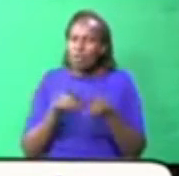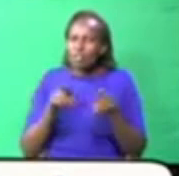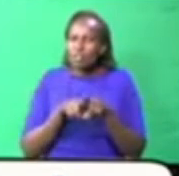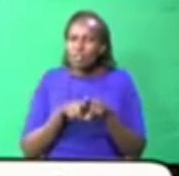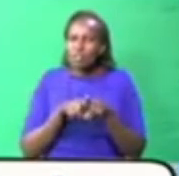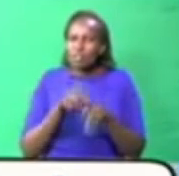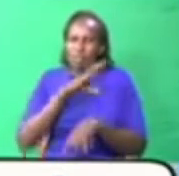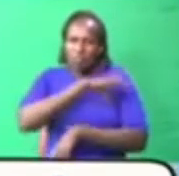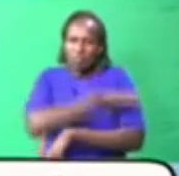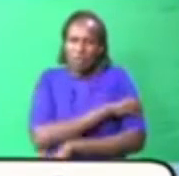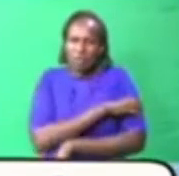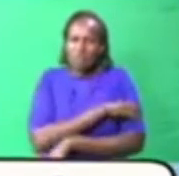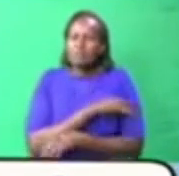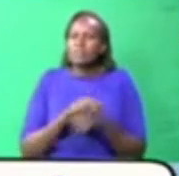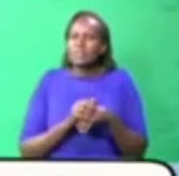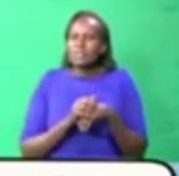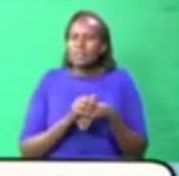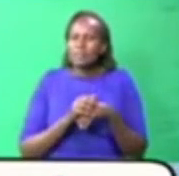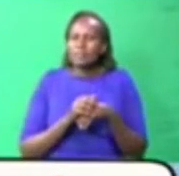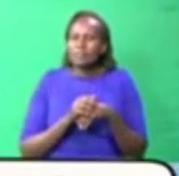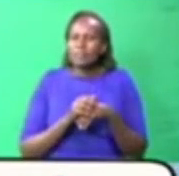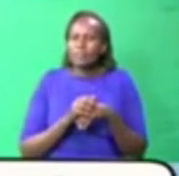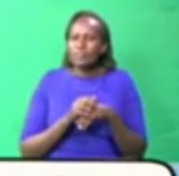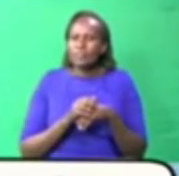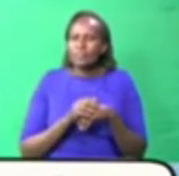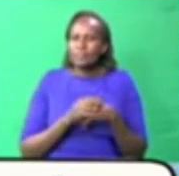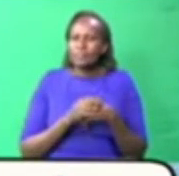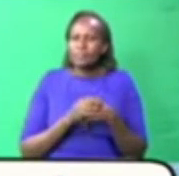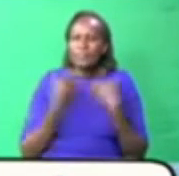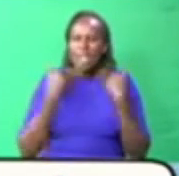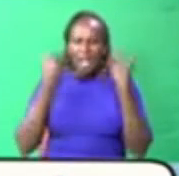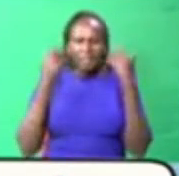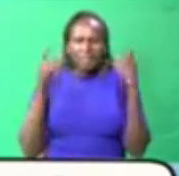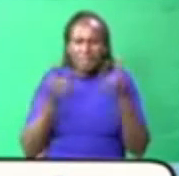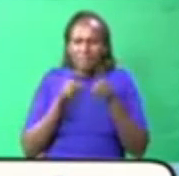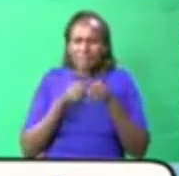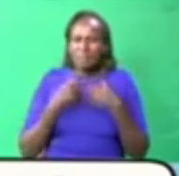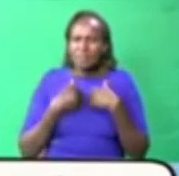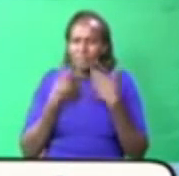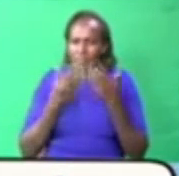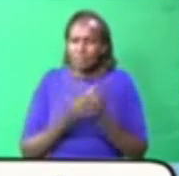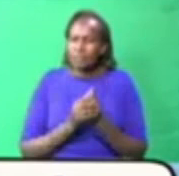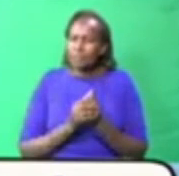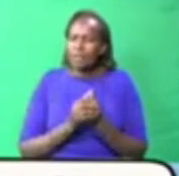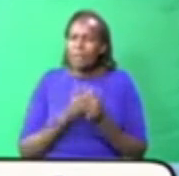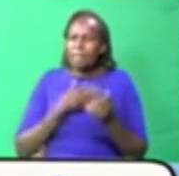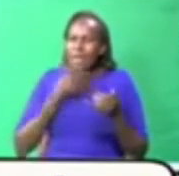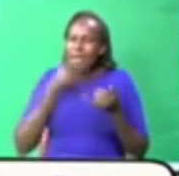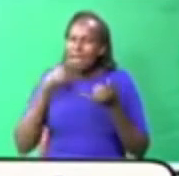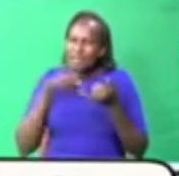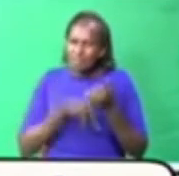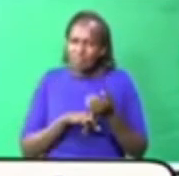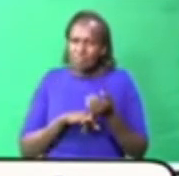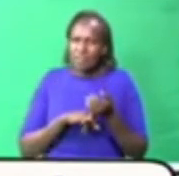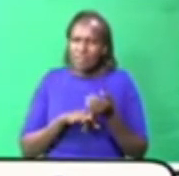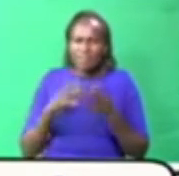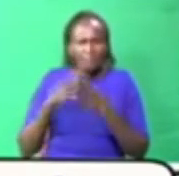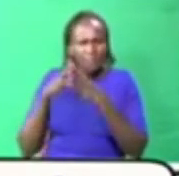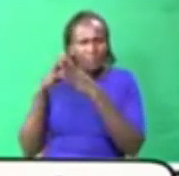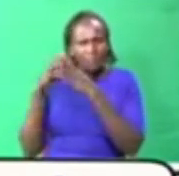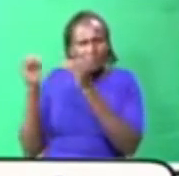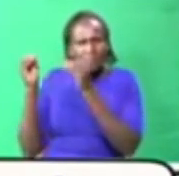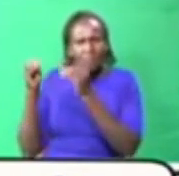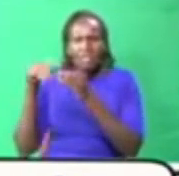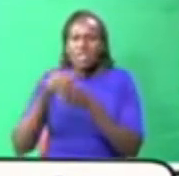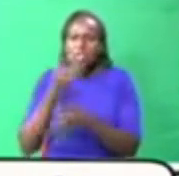high blood pressure. Na pia there was another condition. The wife came and gave a testimony that my husband is totally healed. Wameenda kwa